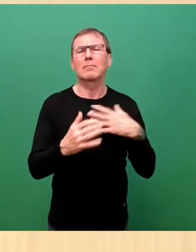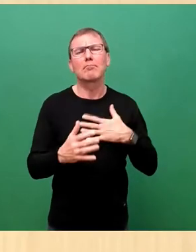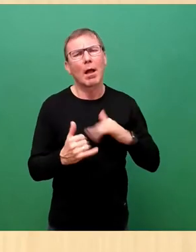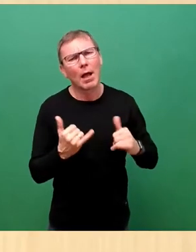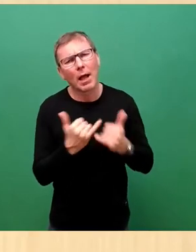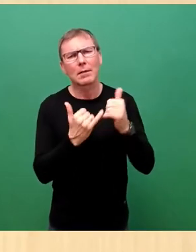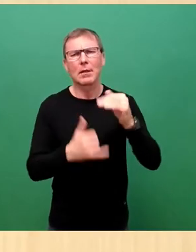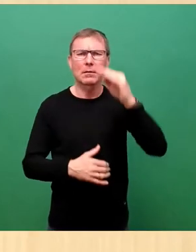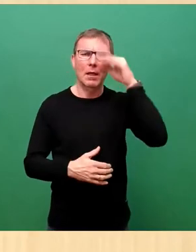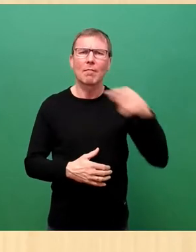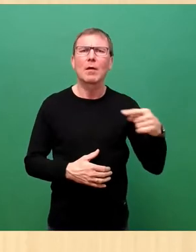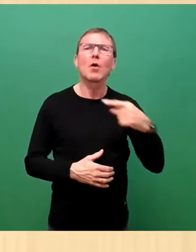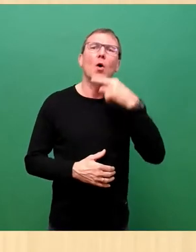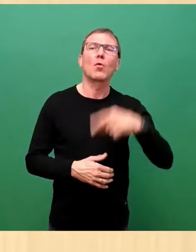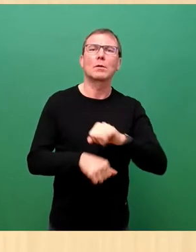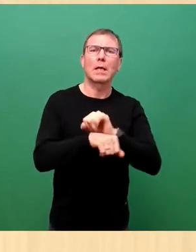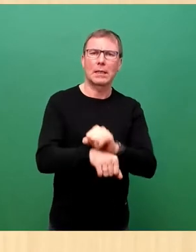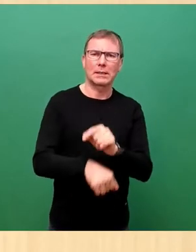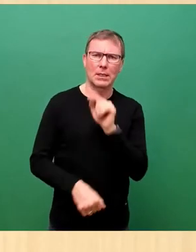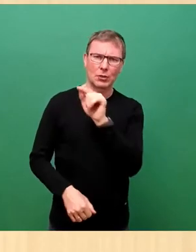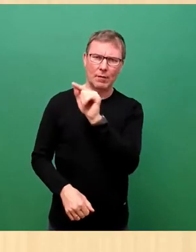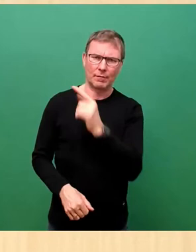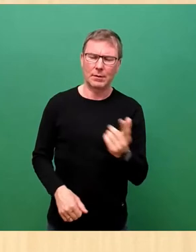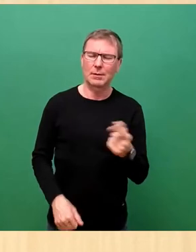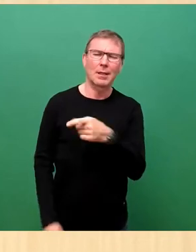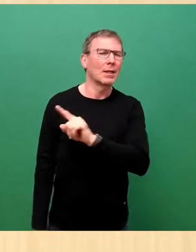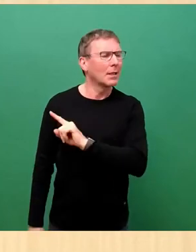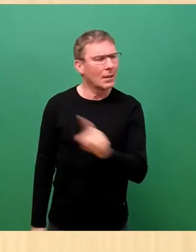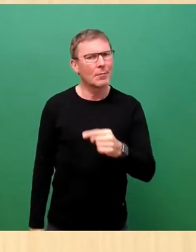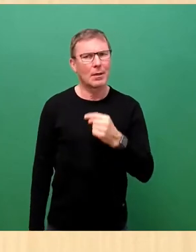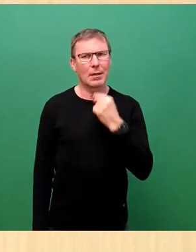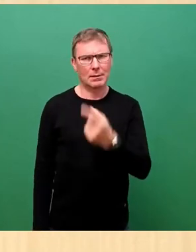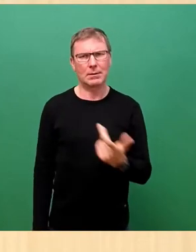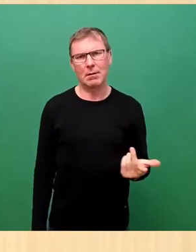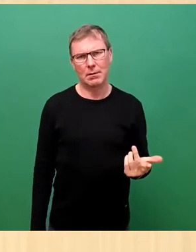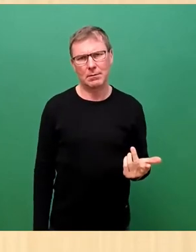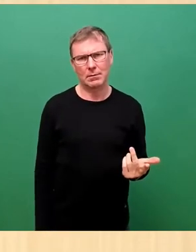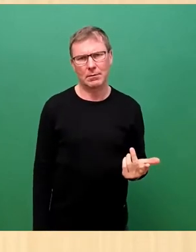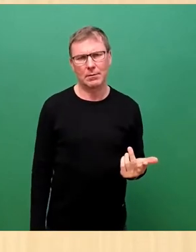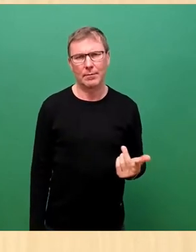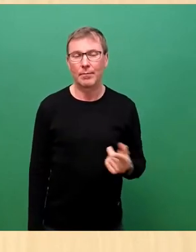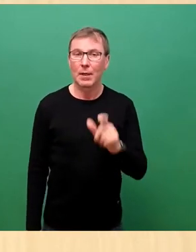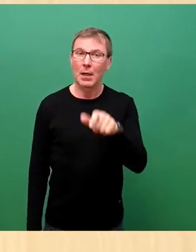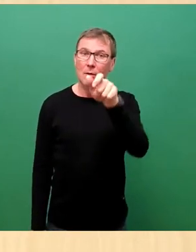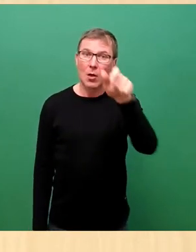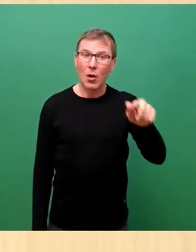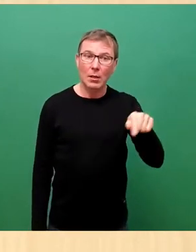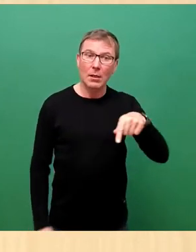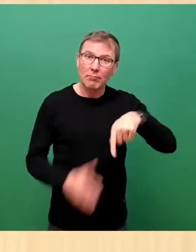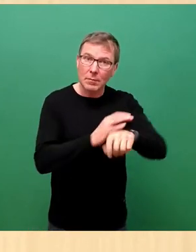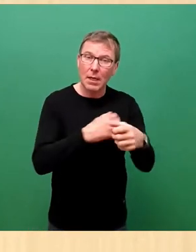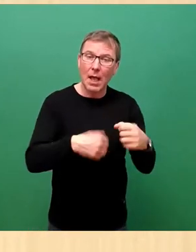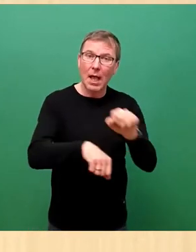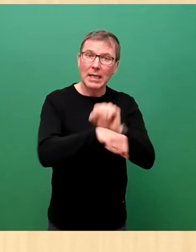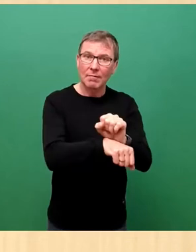in russischer Gefangenschaft, war immer jemand, der gesagt hat, die Leute, die er in der Gefangenschaft dort